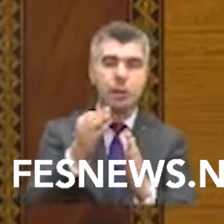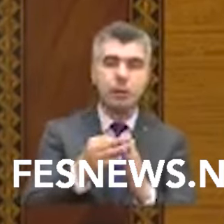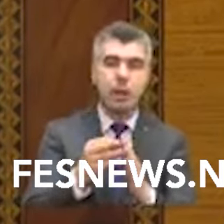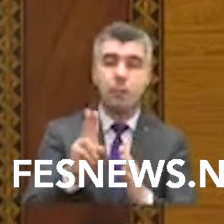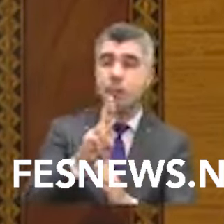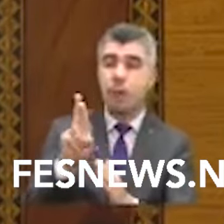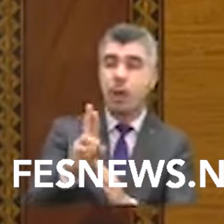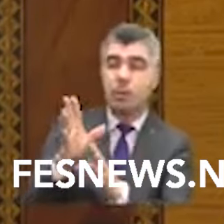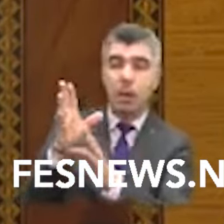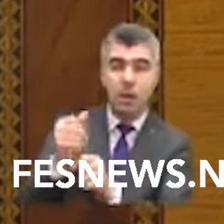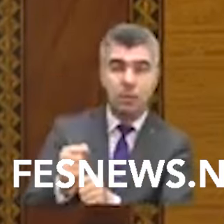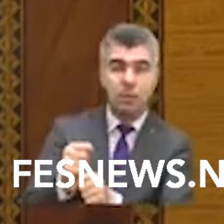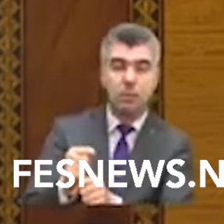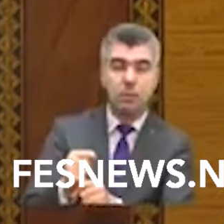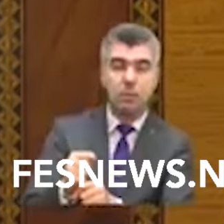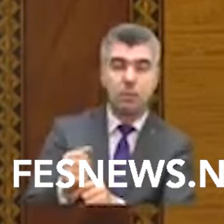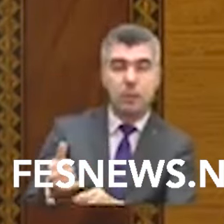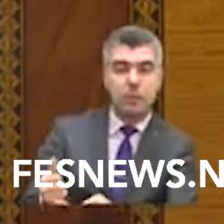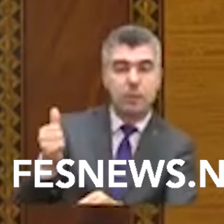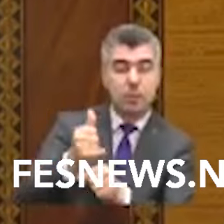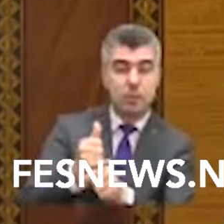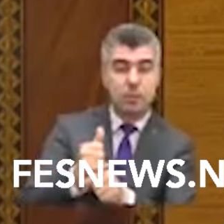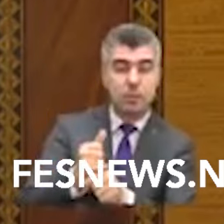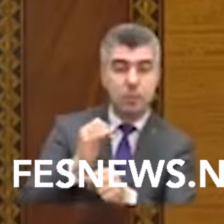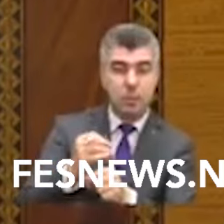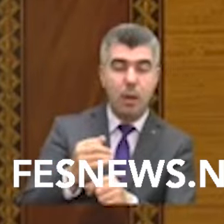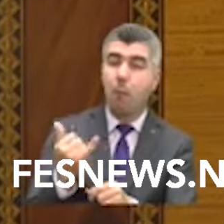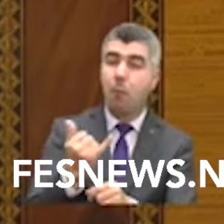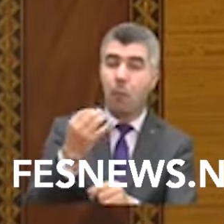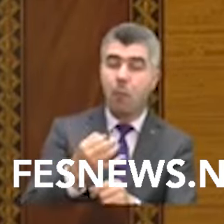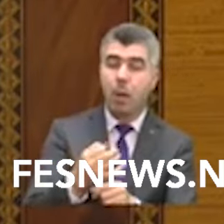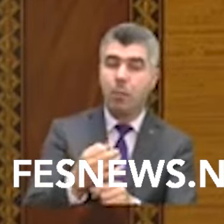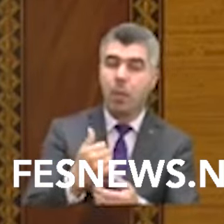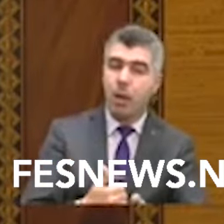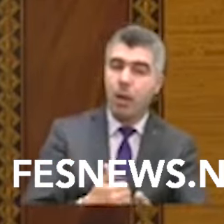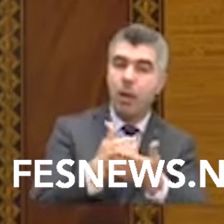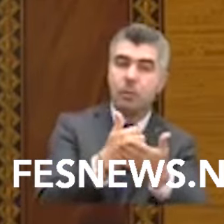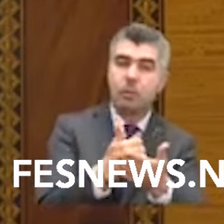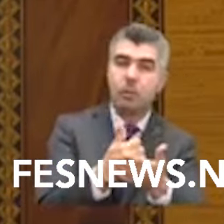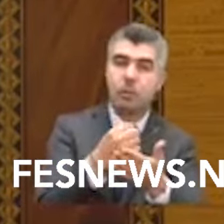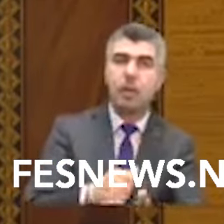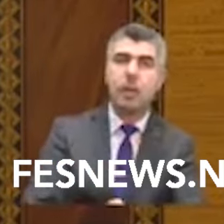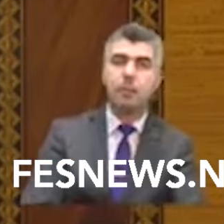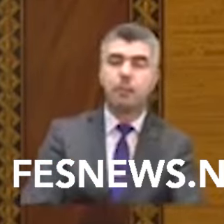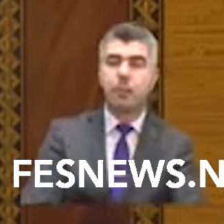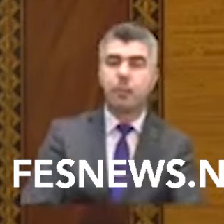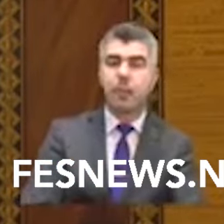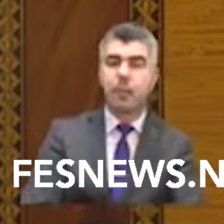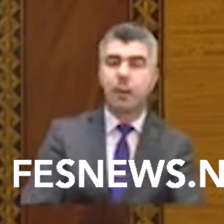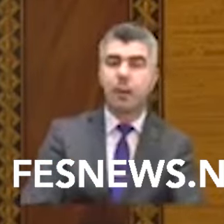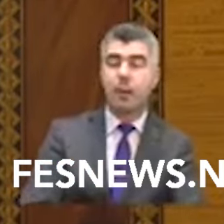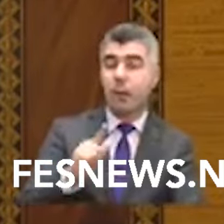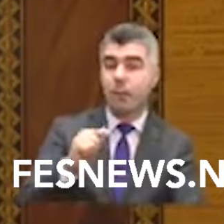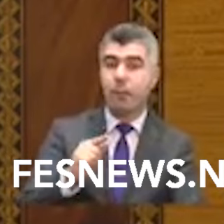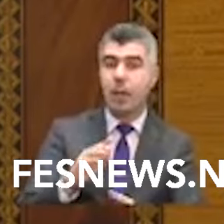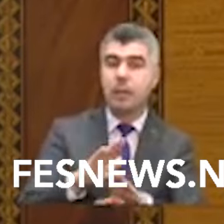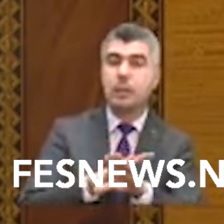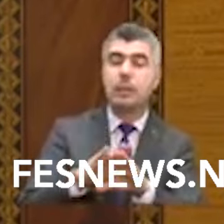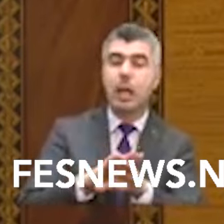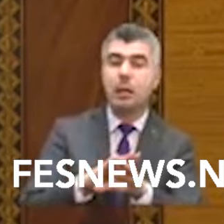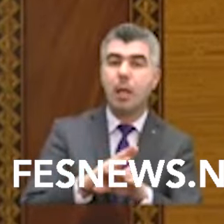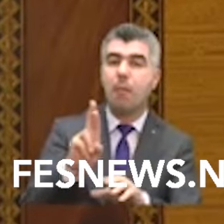الله ينصره منذ جلوسه على العرش أعطى أهمية كبيرة لهذا القطاع، وبفضل السياسة الحكيمة